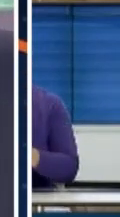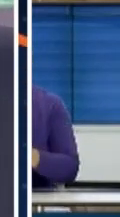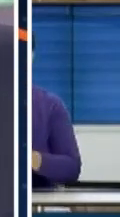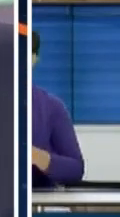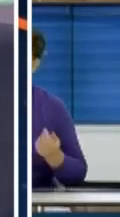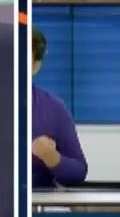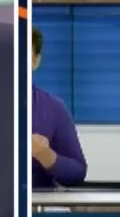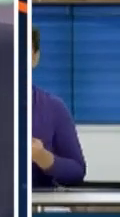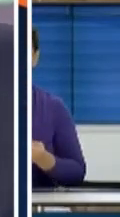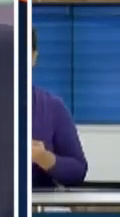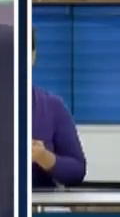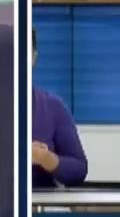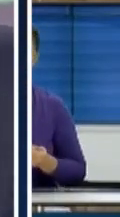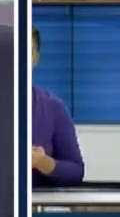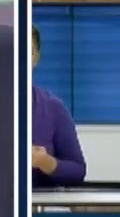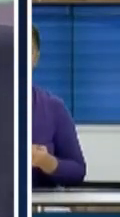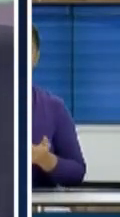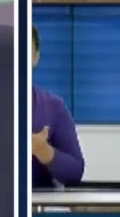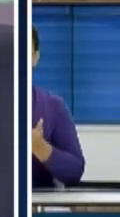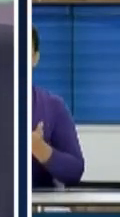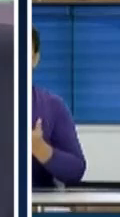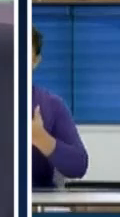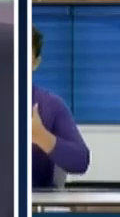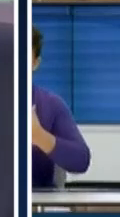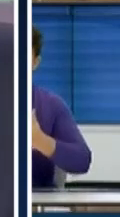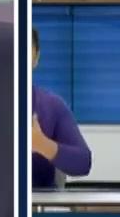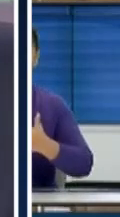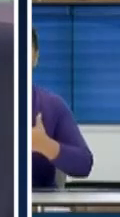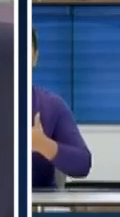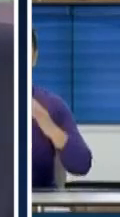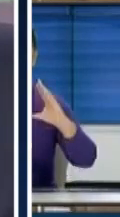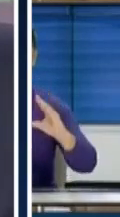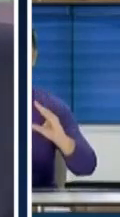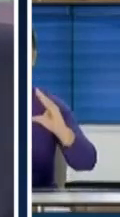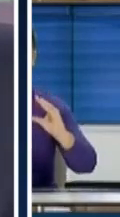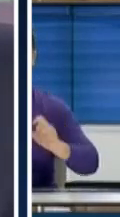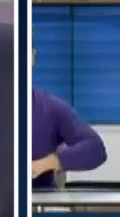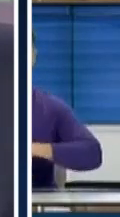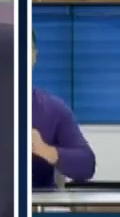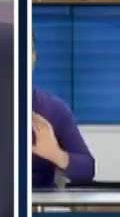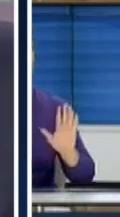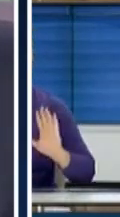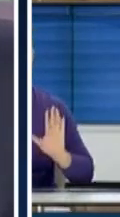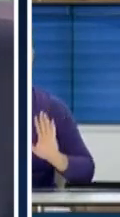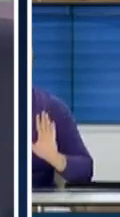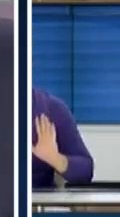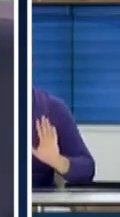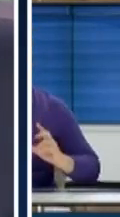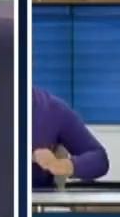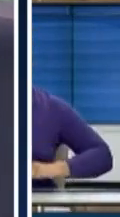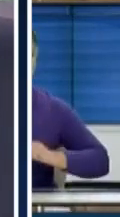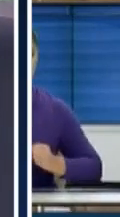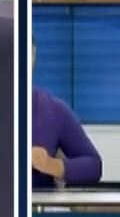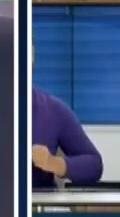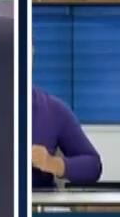και μέσα στην Ολομέλεια ότι υπάρχουν σχετικές διαψεύσεις από βουλευτές του, όπως η κυρία Βαλαβάνη, ότι παρακολουθήθηκε. Ενώ λένε ότι ο